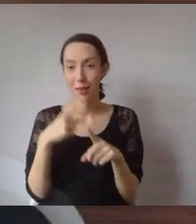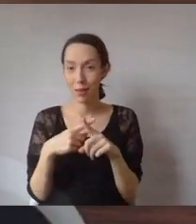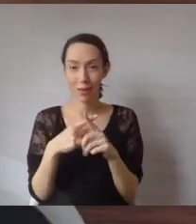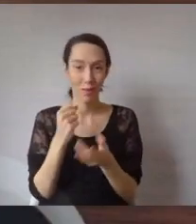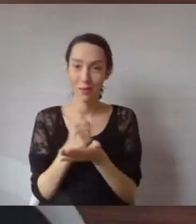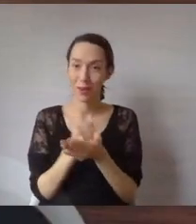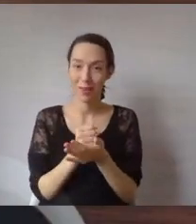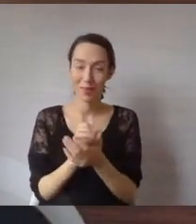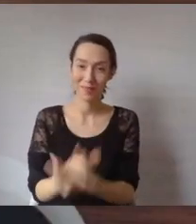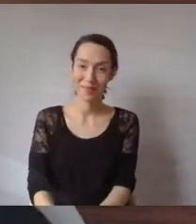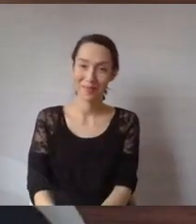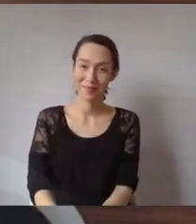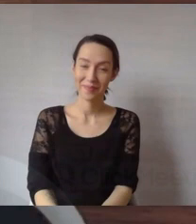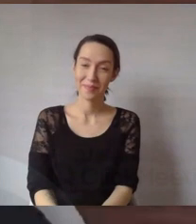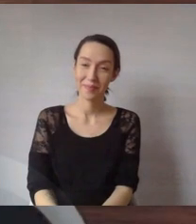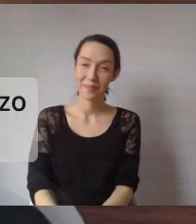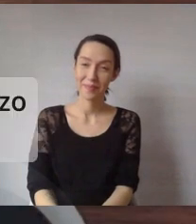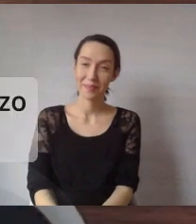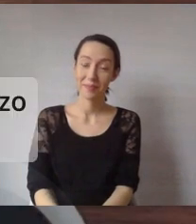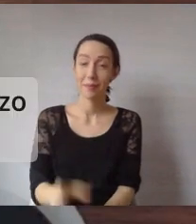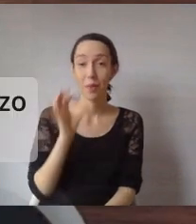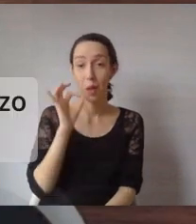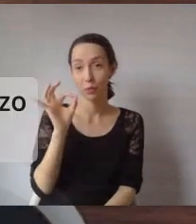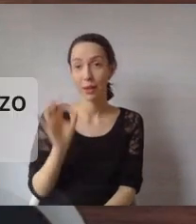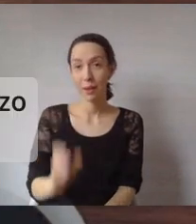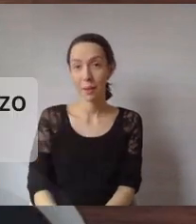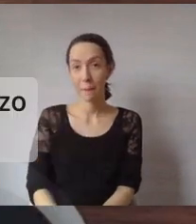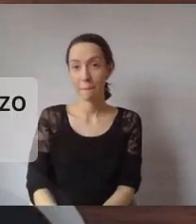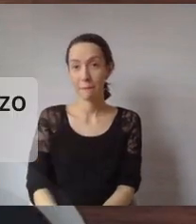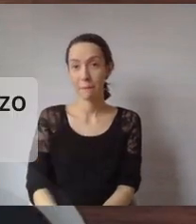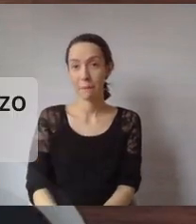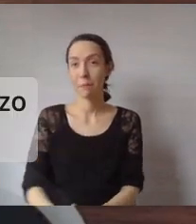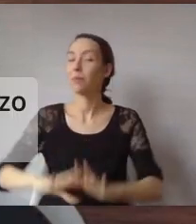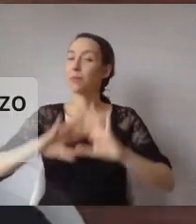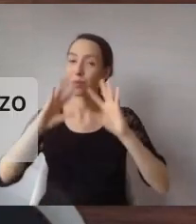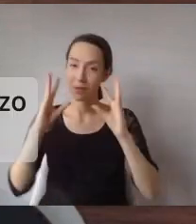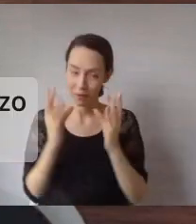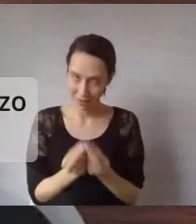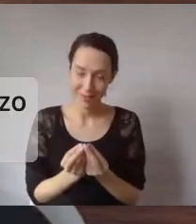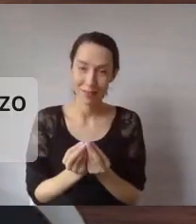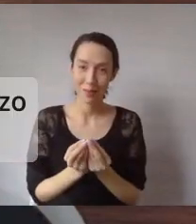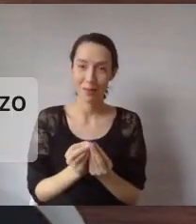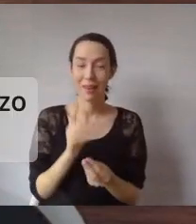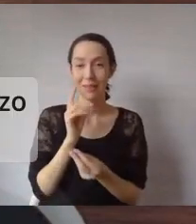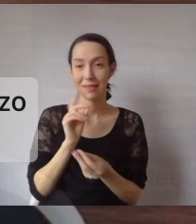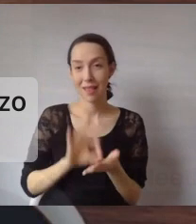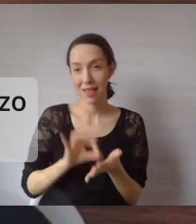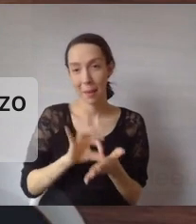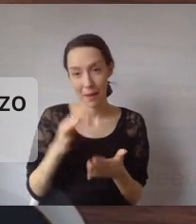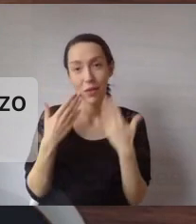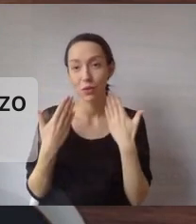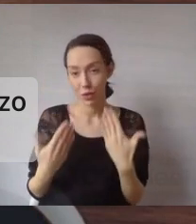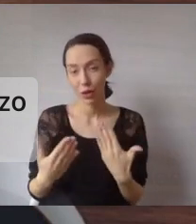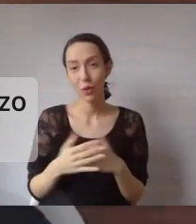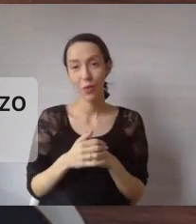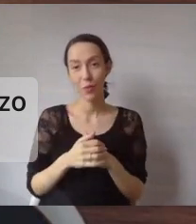dodatkowa informacja. Dobrze. I tak naprawdę to już chyba wszystko. Także bardzo Wam dziękuję za